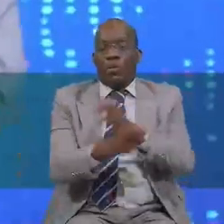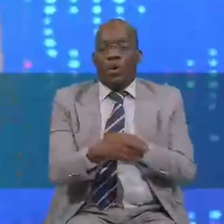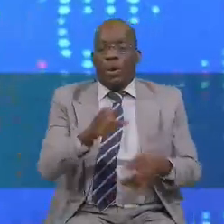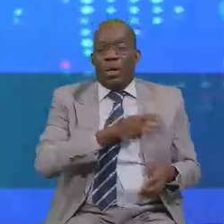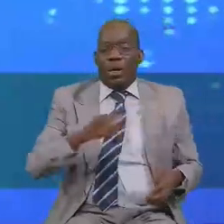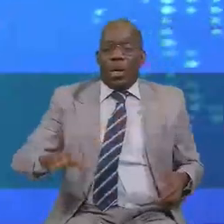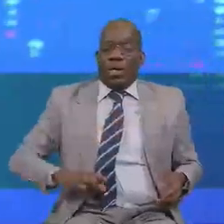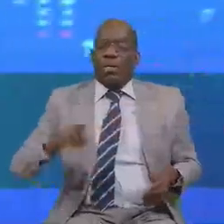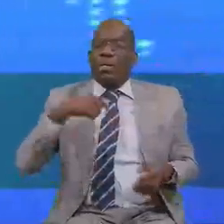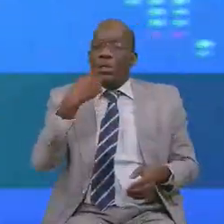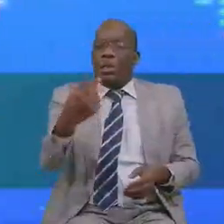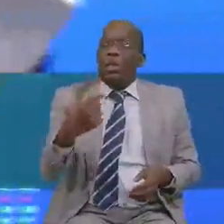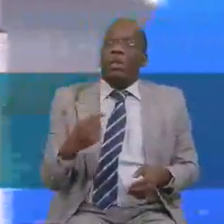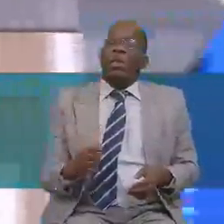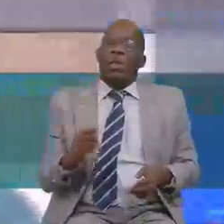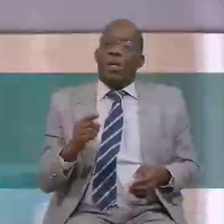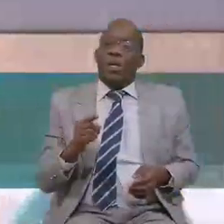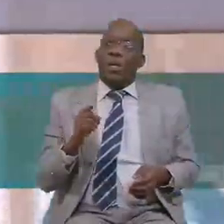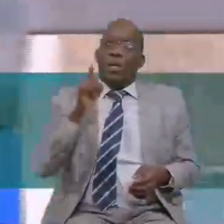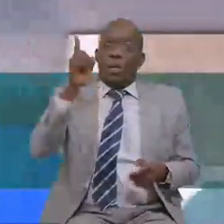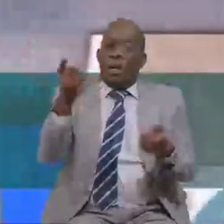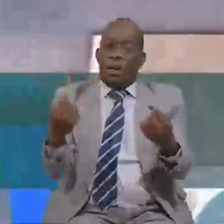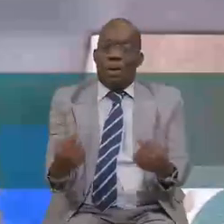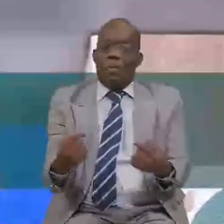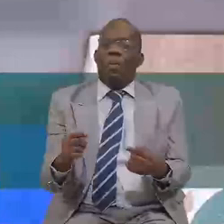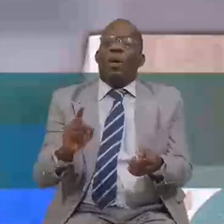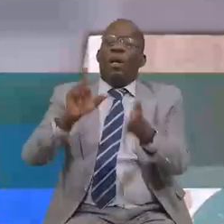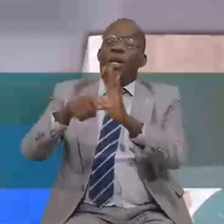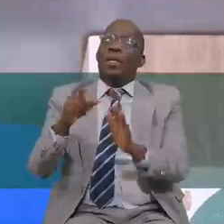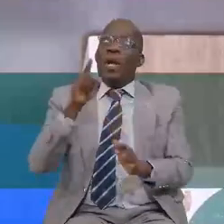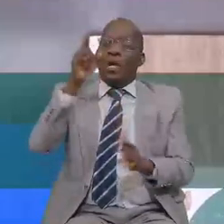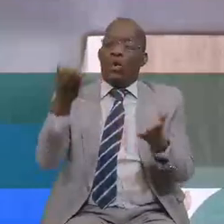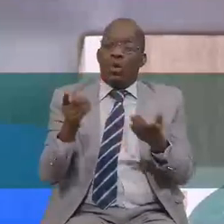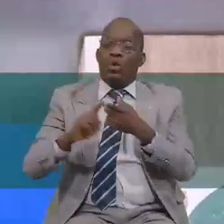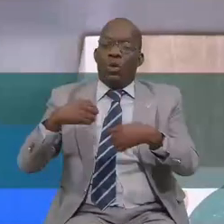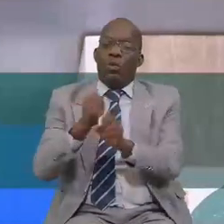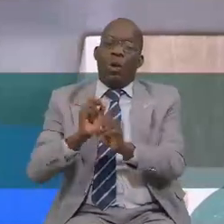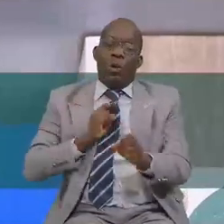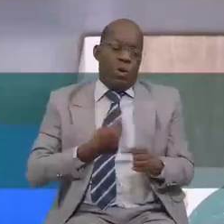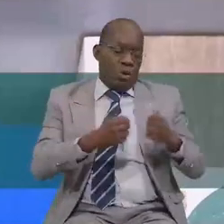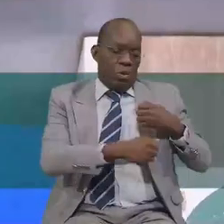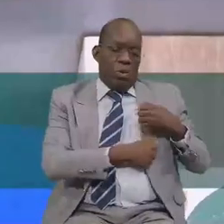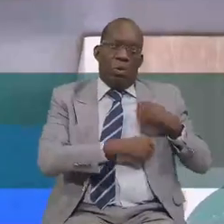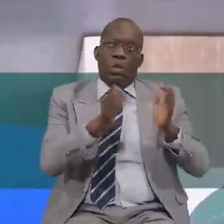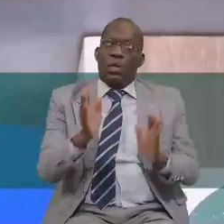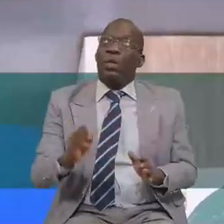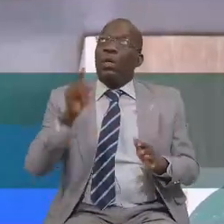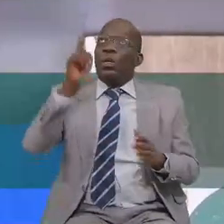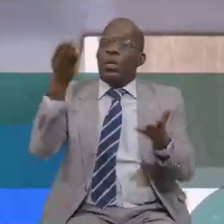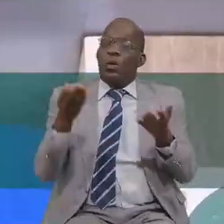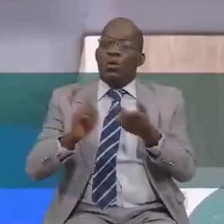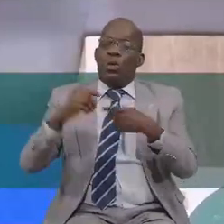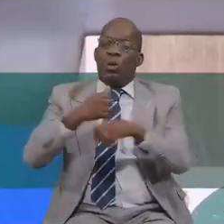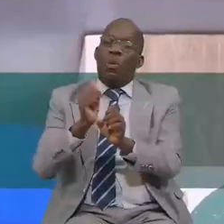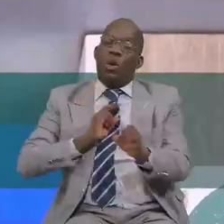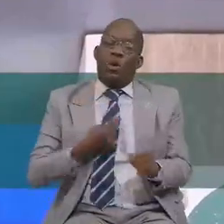Christ dit qu'il est venu. Finalement, il veut faire de nous des soldats. Il veut faire de nous des gagneurs d'âmes. Il veut